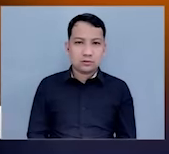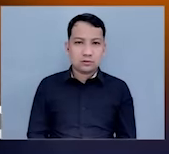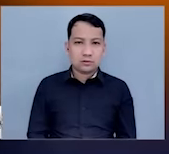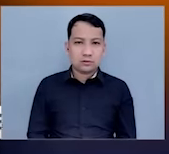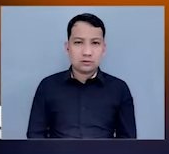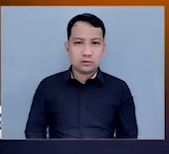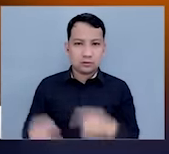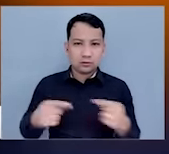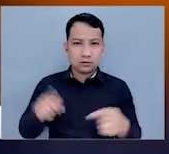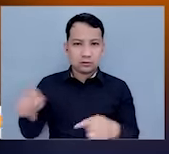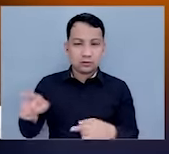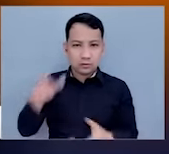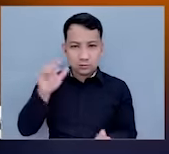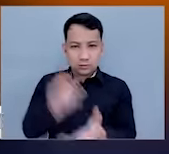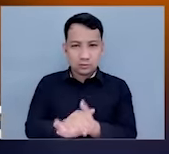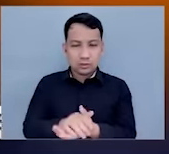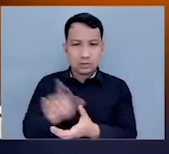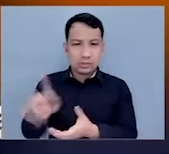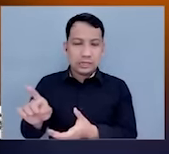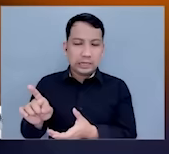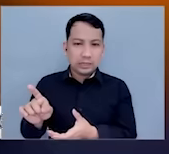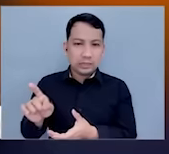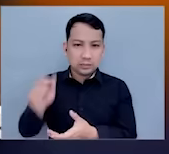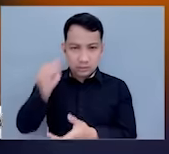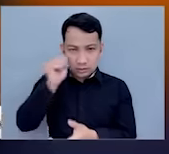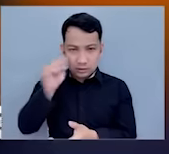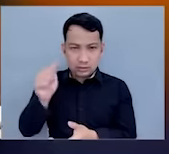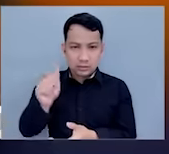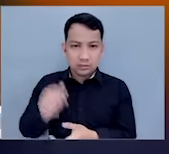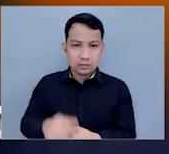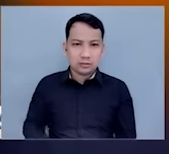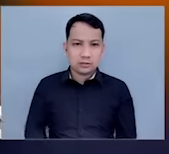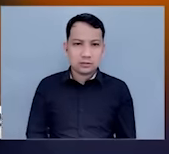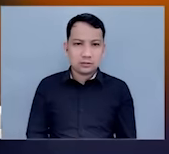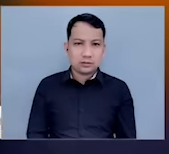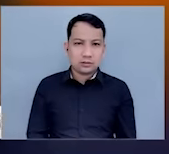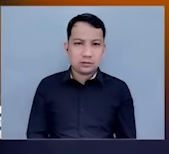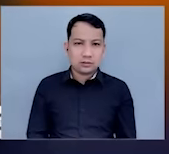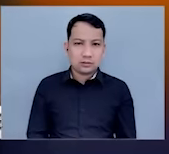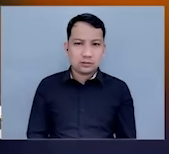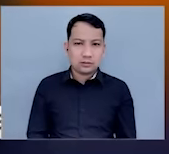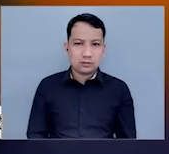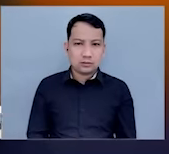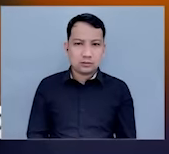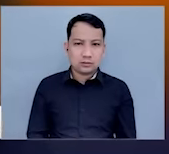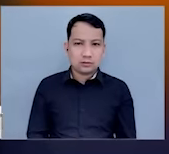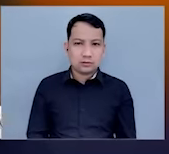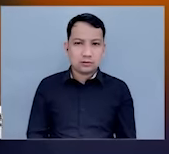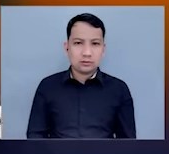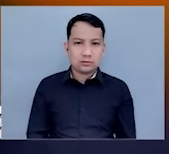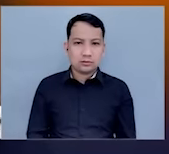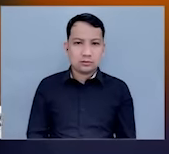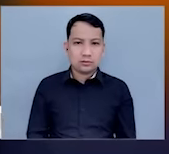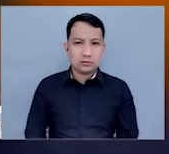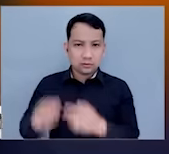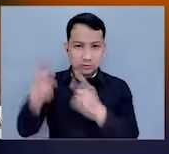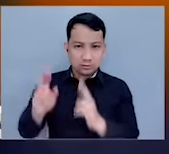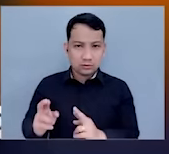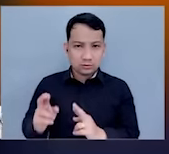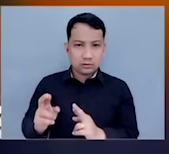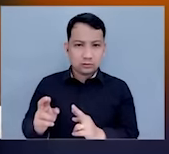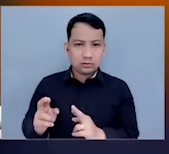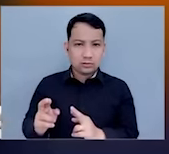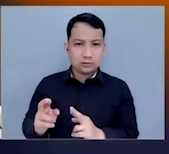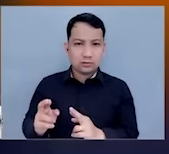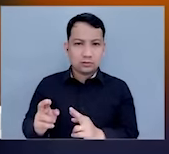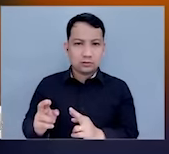ang asawa mismo ni Abueva. Sino ba yun? Sa game lang. Pero pag dumaan yung player, you have to respect the player pa rin. Inismile ko daw